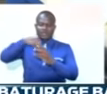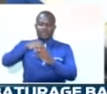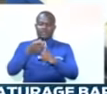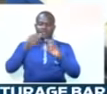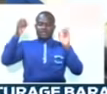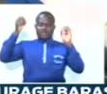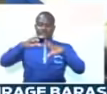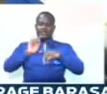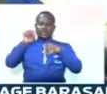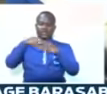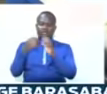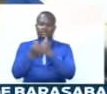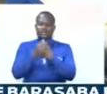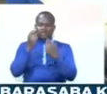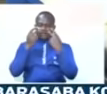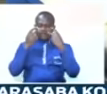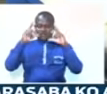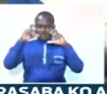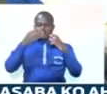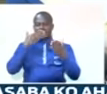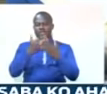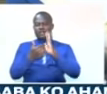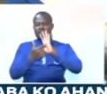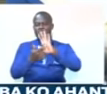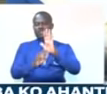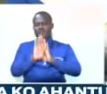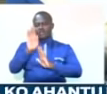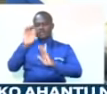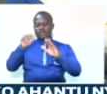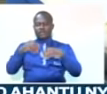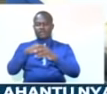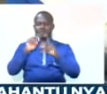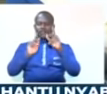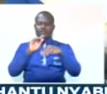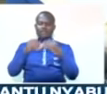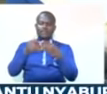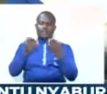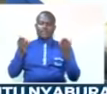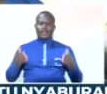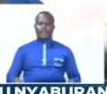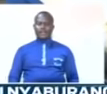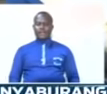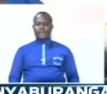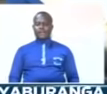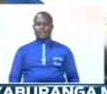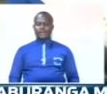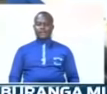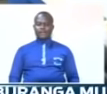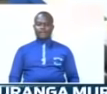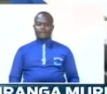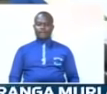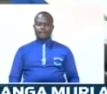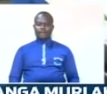nerekeza i Gisenyi nabonye ishusho nziza igaragaza iterambere ry'ubuhinzi mu baturage. Tout le long du parcours qui m'a conduit de